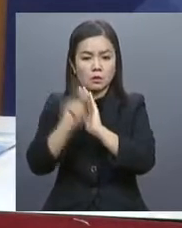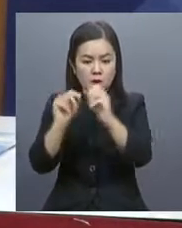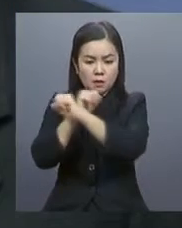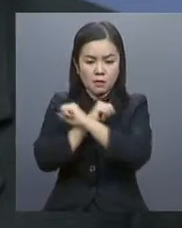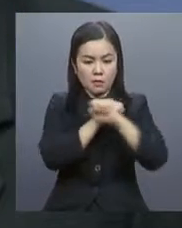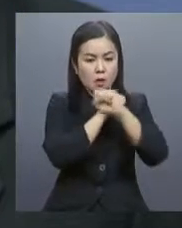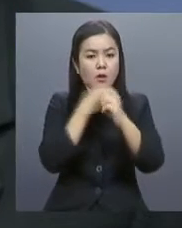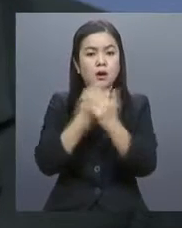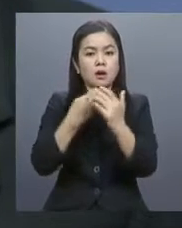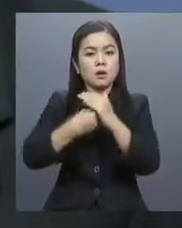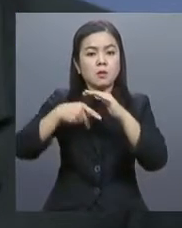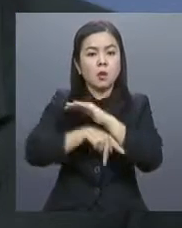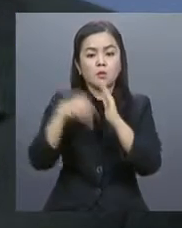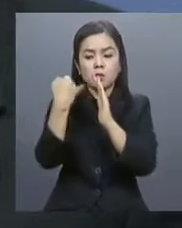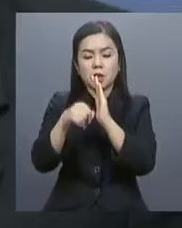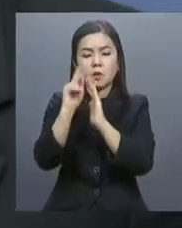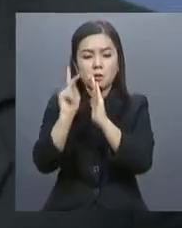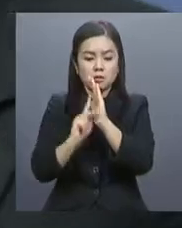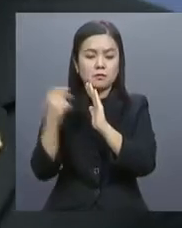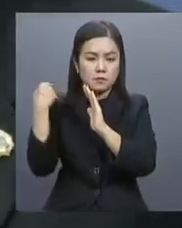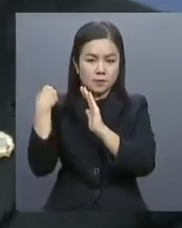ปราบปรามการฟอกเงิน